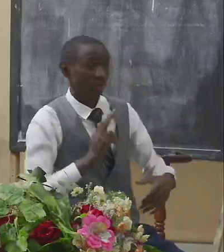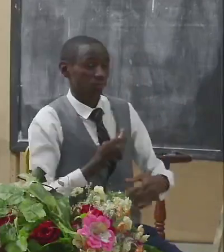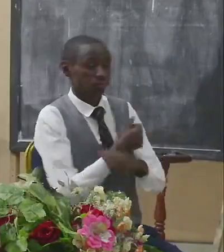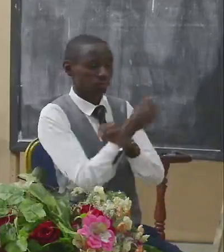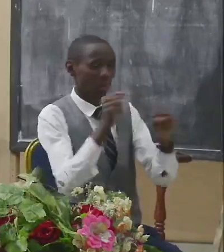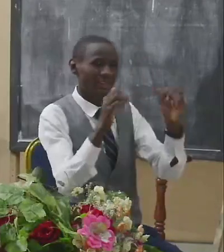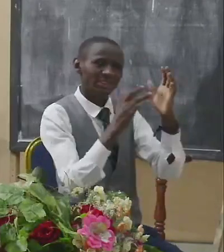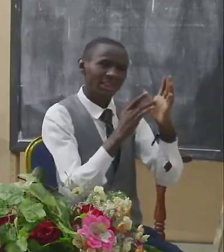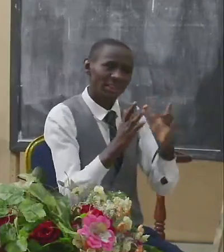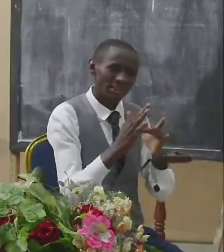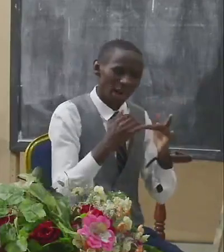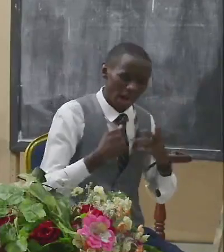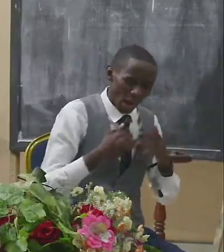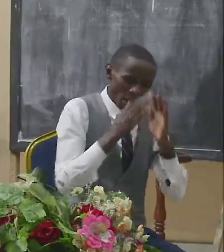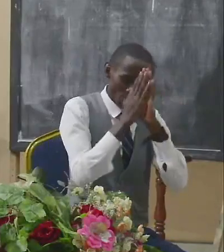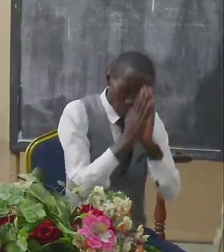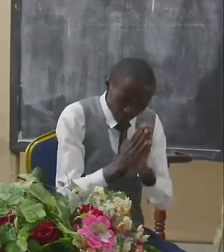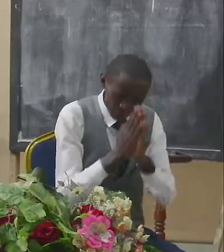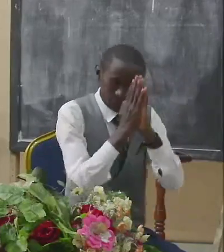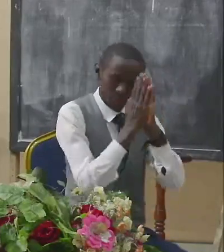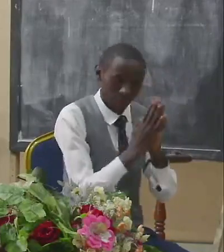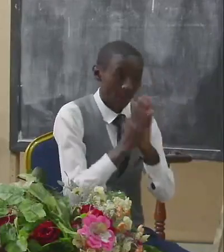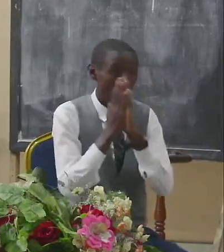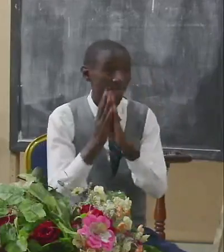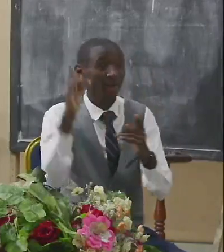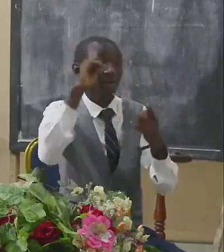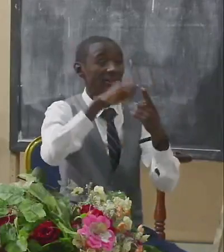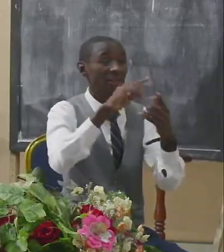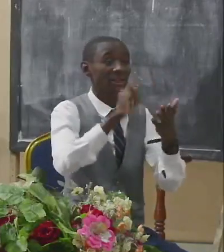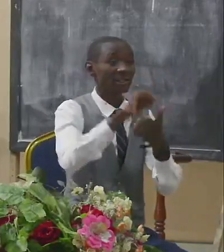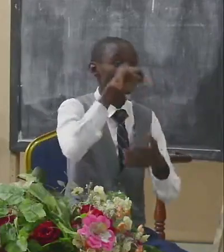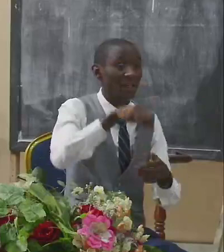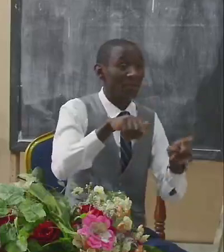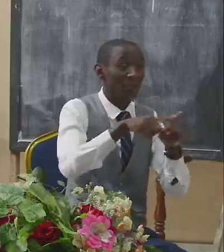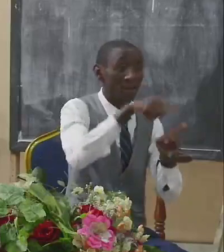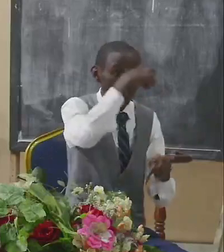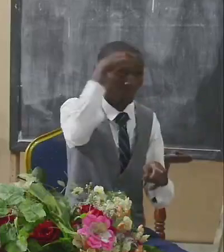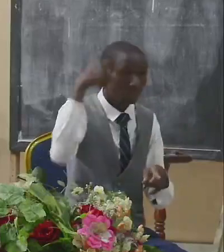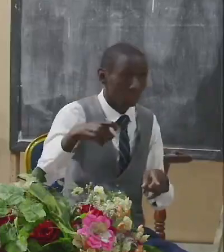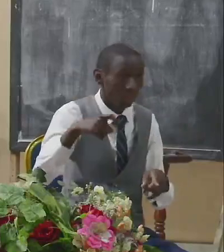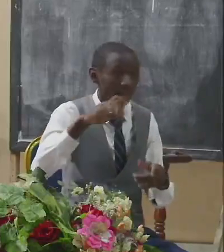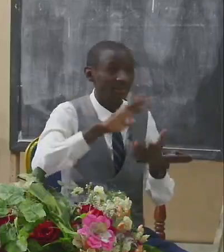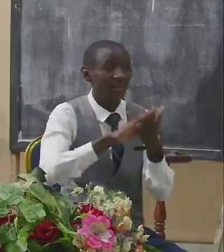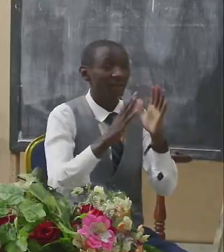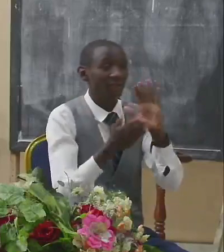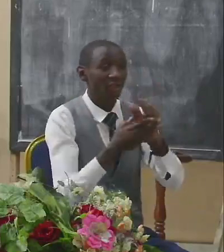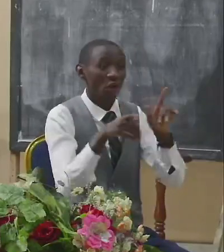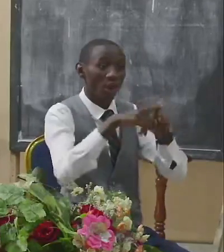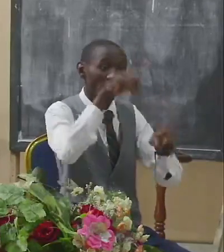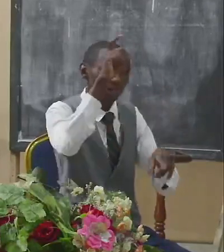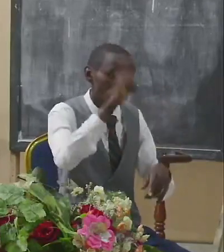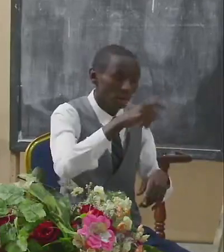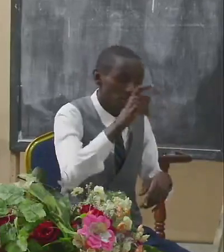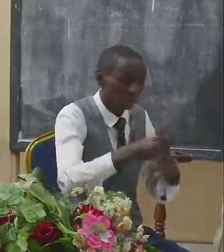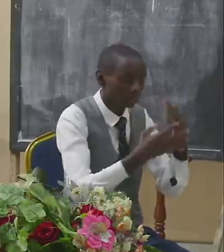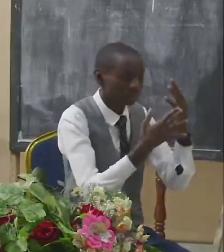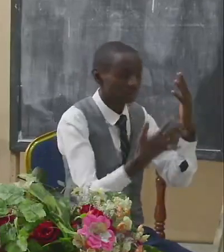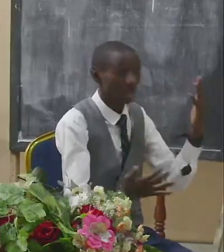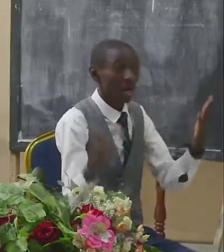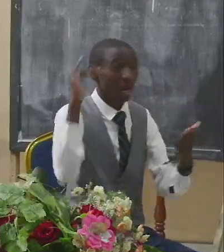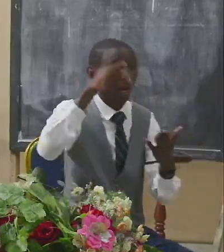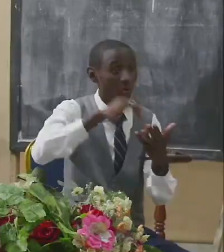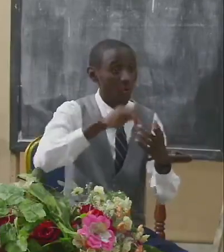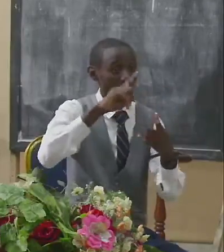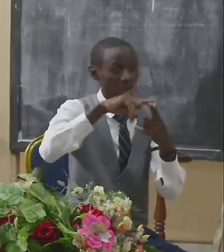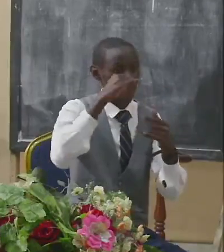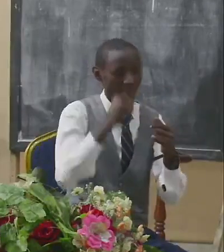prié, aliomba, aliomba. Jusqu'à ce que la sueur se change en grimaud de sang. Et à la fin il a